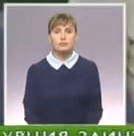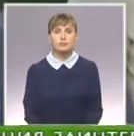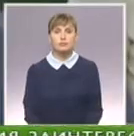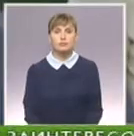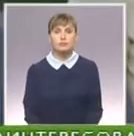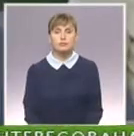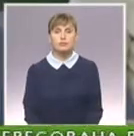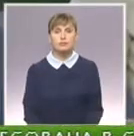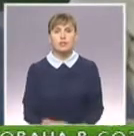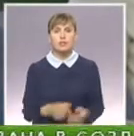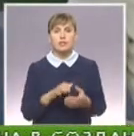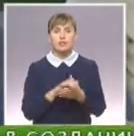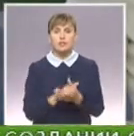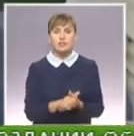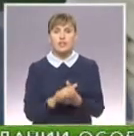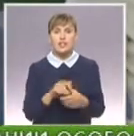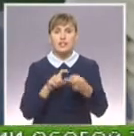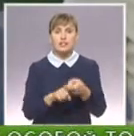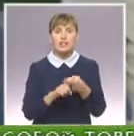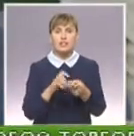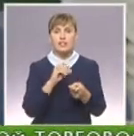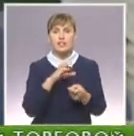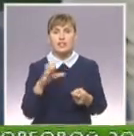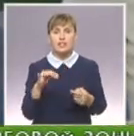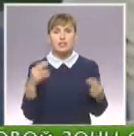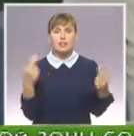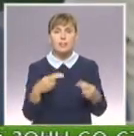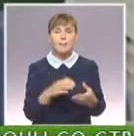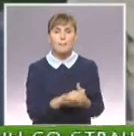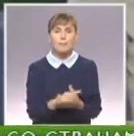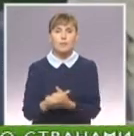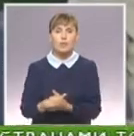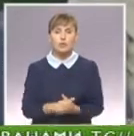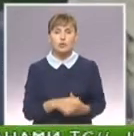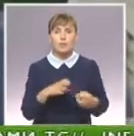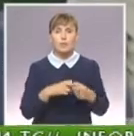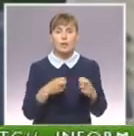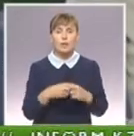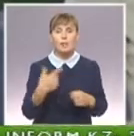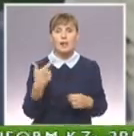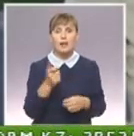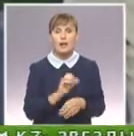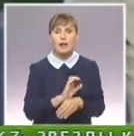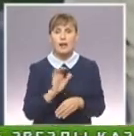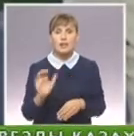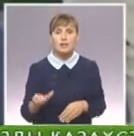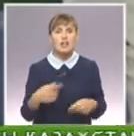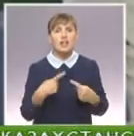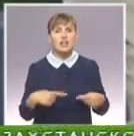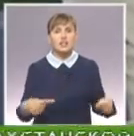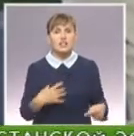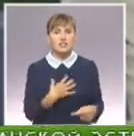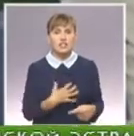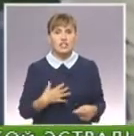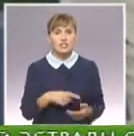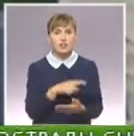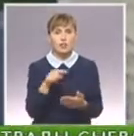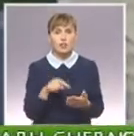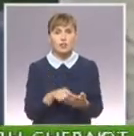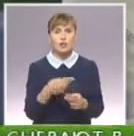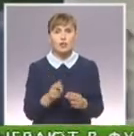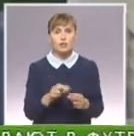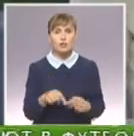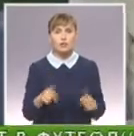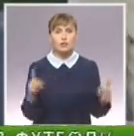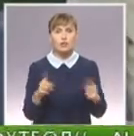Экономические связи Украины, ЕС и таможенного союза, ситуация на Донбассе, проблемы с поставками газа – ключевые вопросы минских встреч, которые пройдут